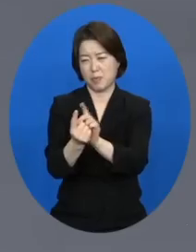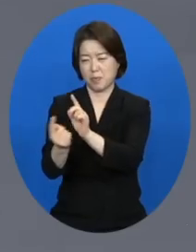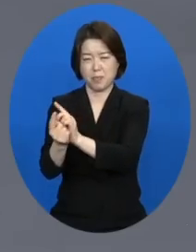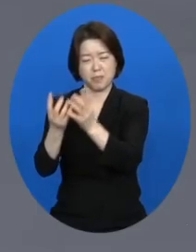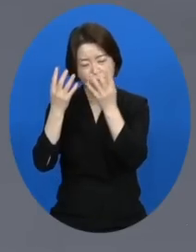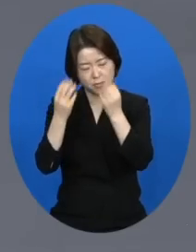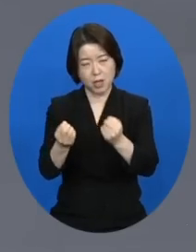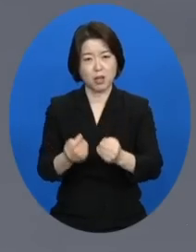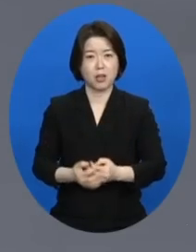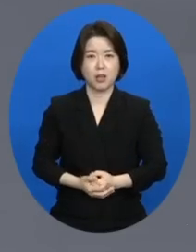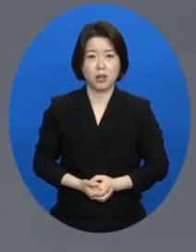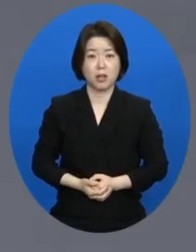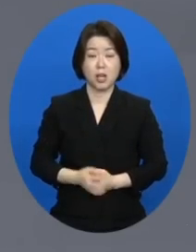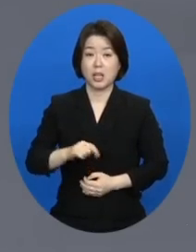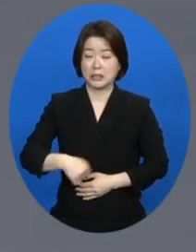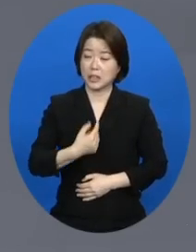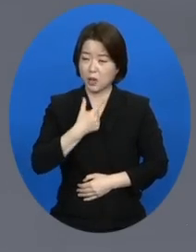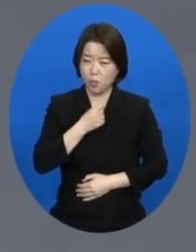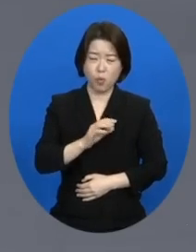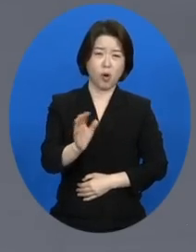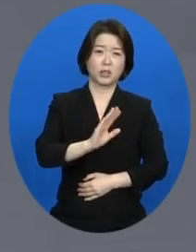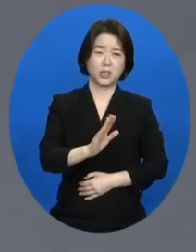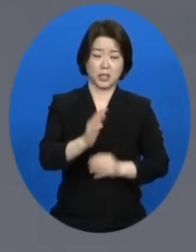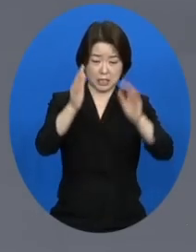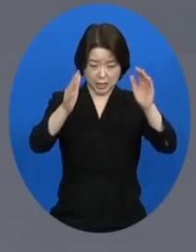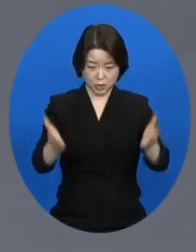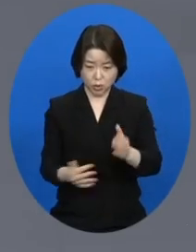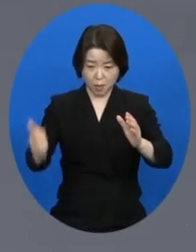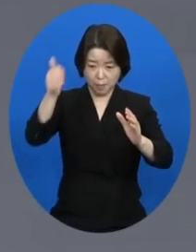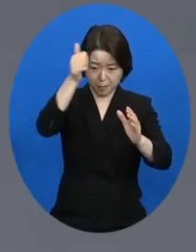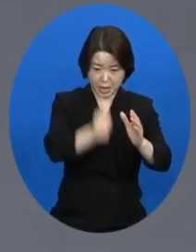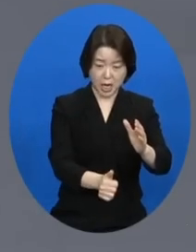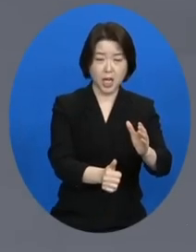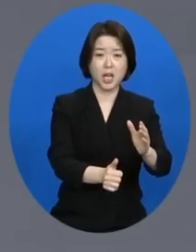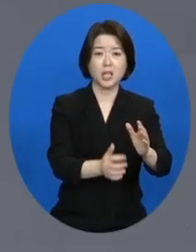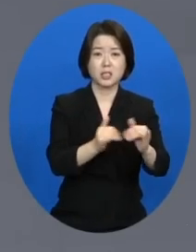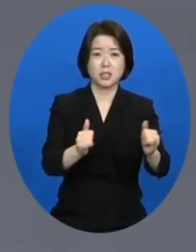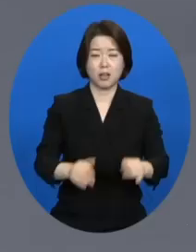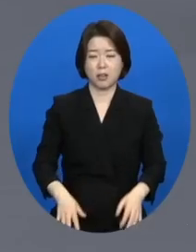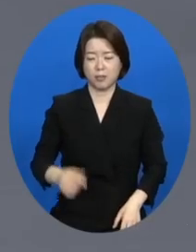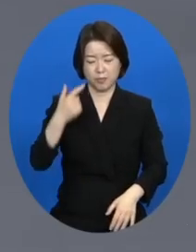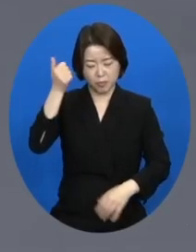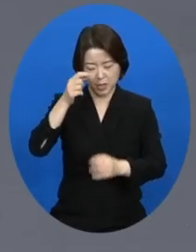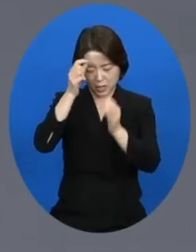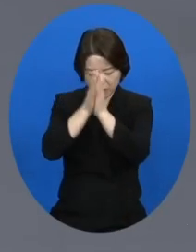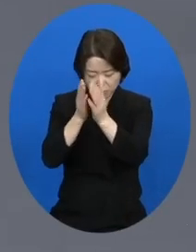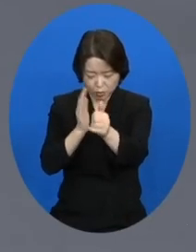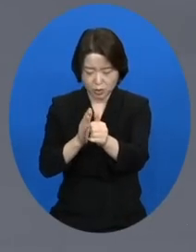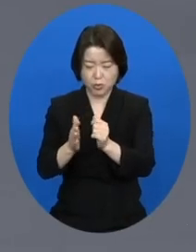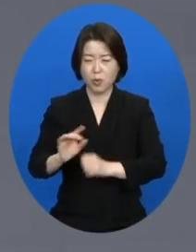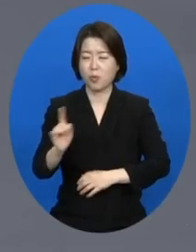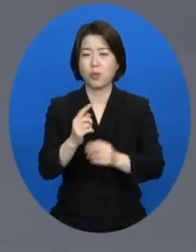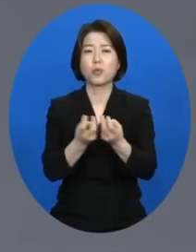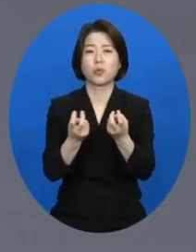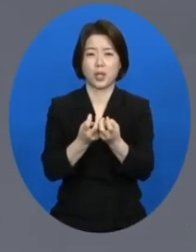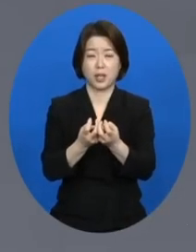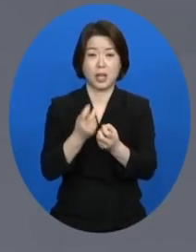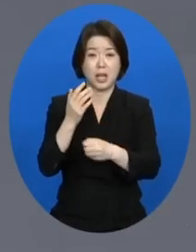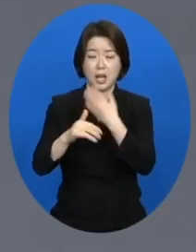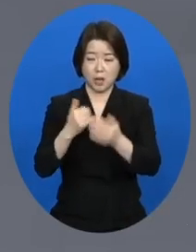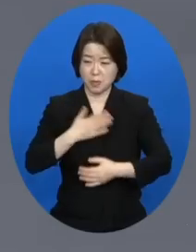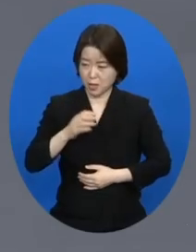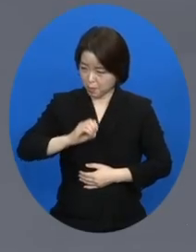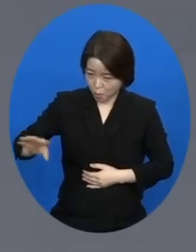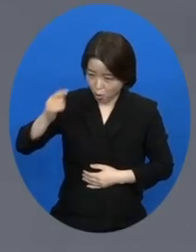많은지 자기가 원치 않는 구덩이에 던져지는 분들. 목사님 기도해 주세요. 목사님 그걸 어떻게 해야 되나요? 하나님 나를